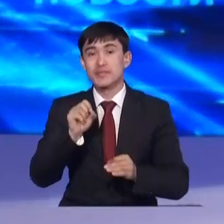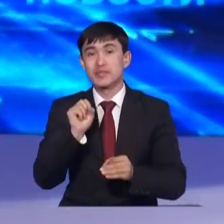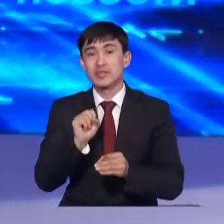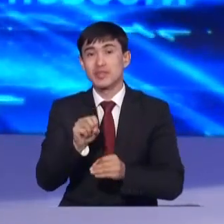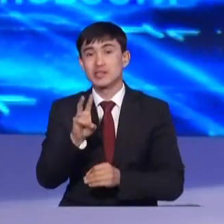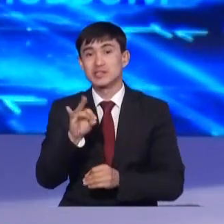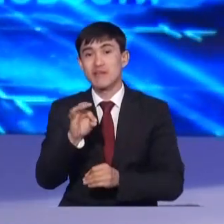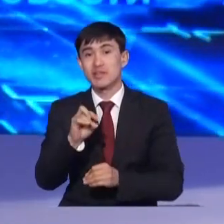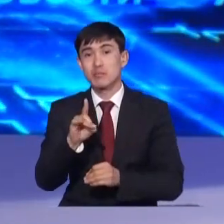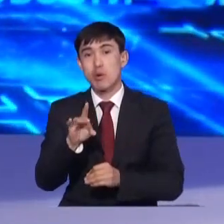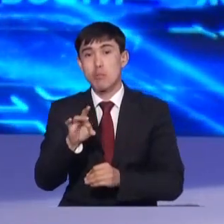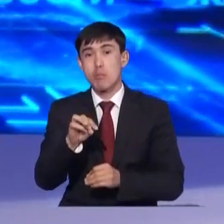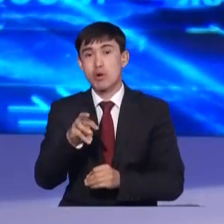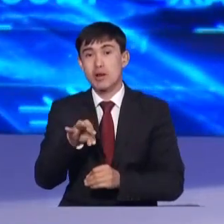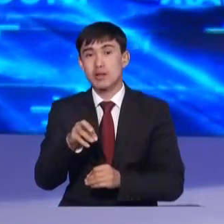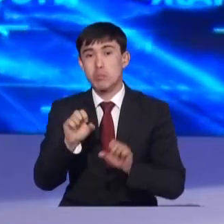наставник по